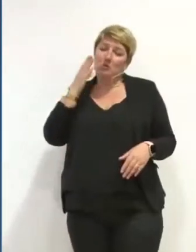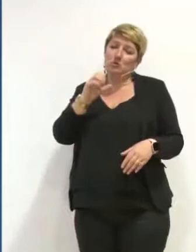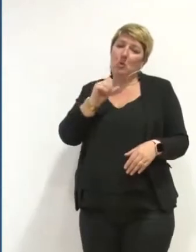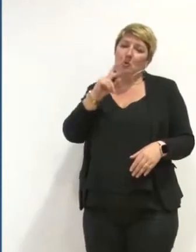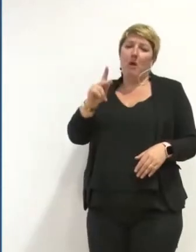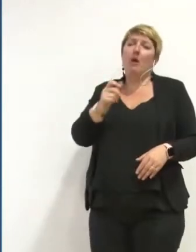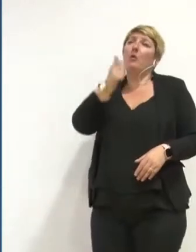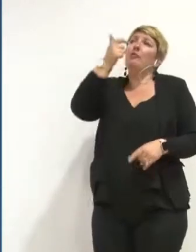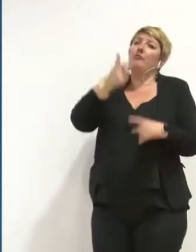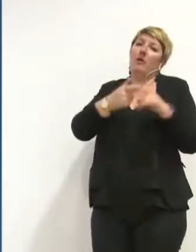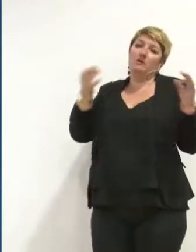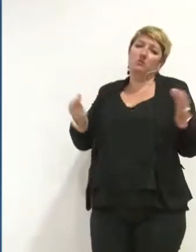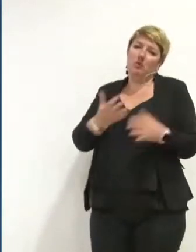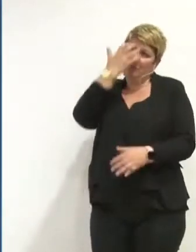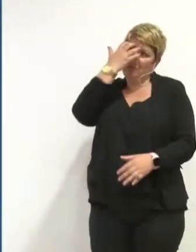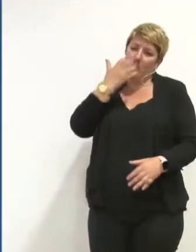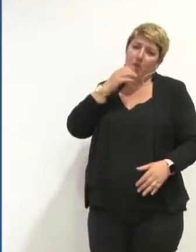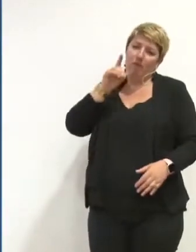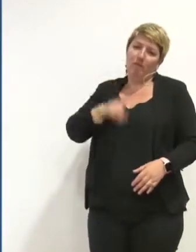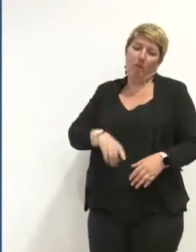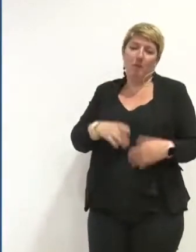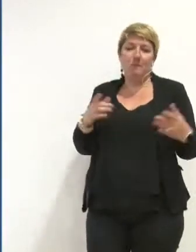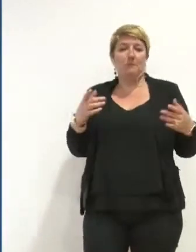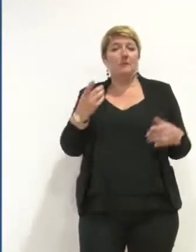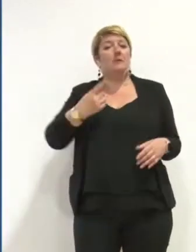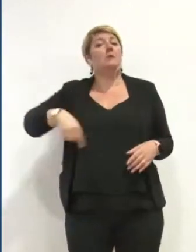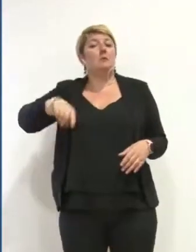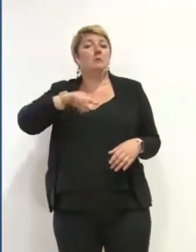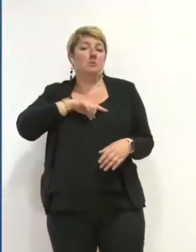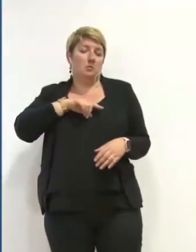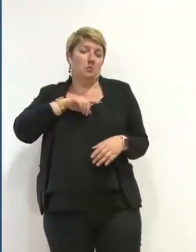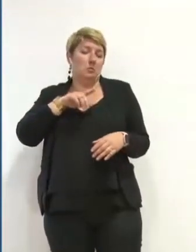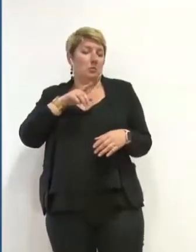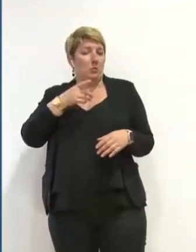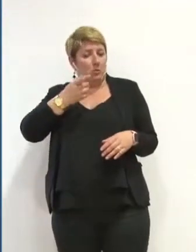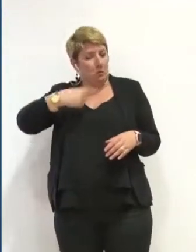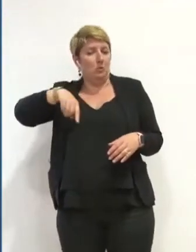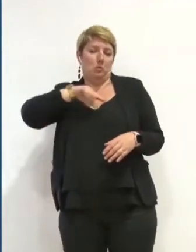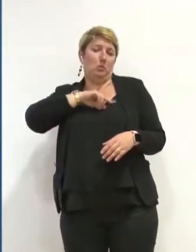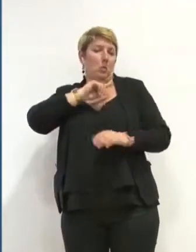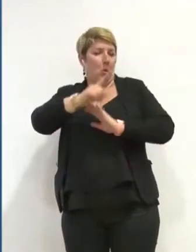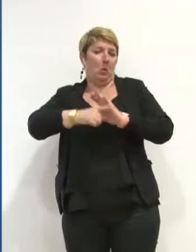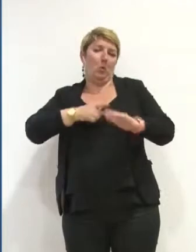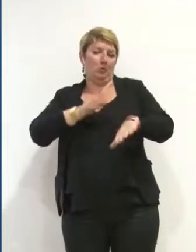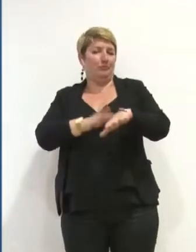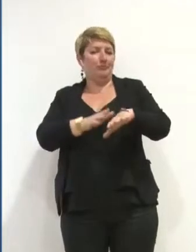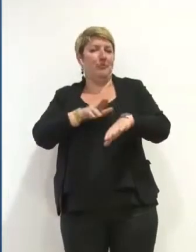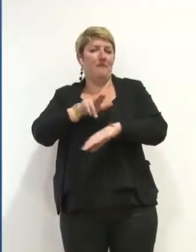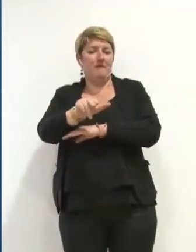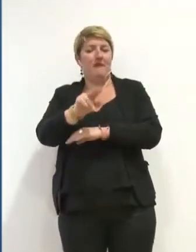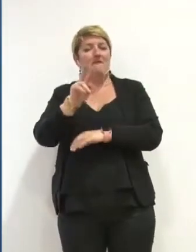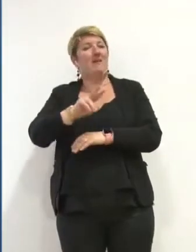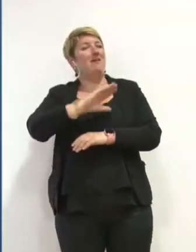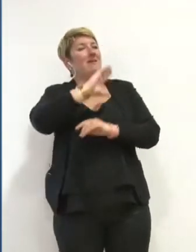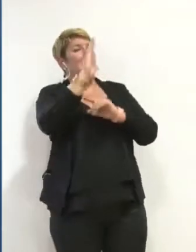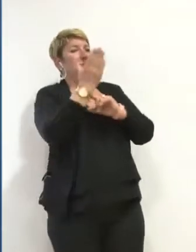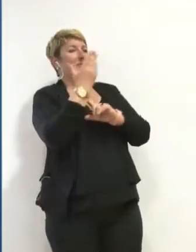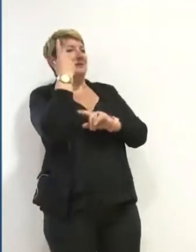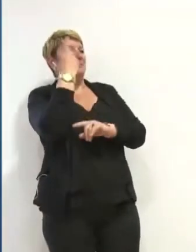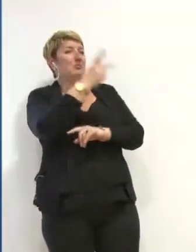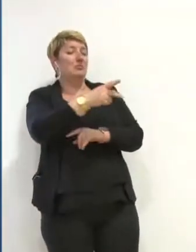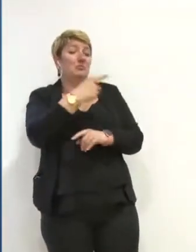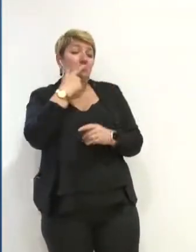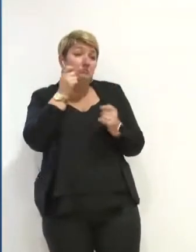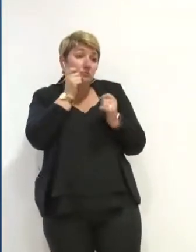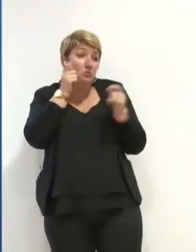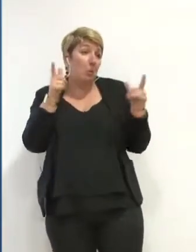fois. Nous y reviendrons, pour notre part, nous y reviendrons. Votre présentation, et cela ne surprend personne, tente de faire bonne